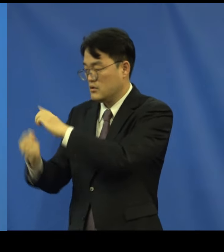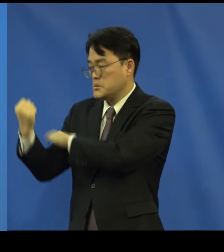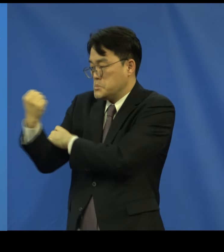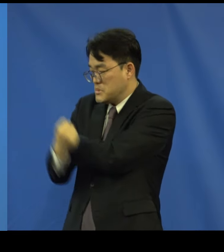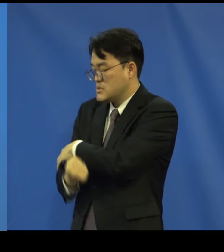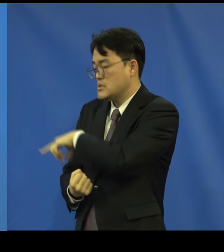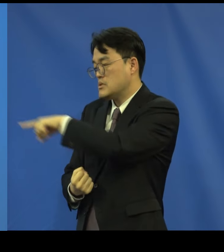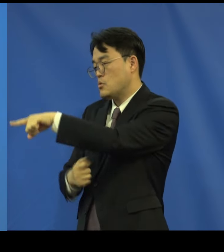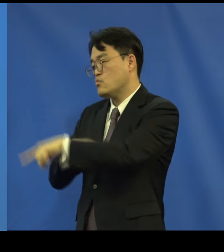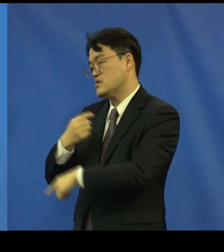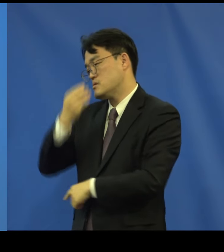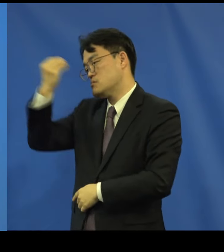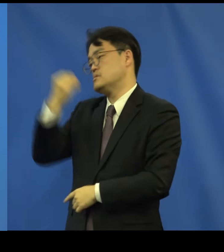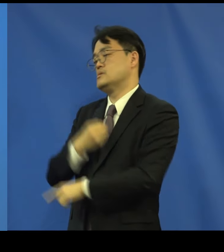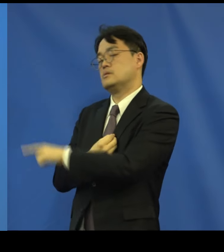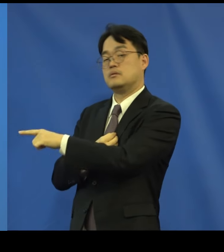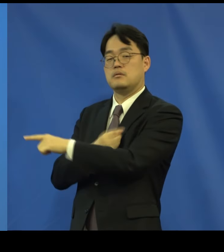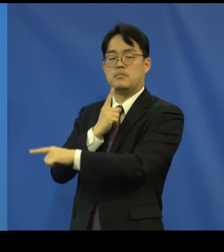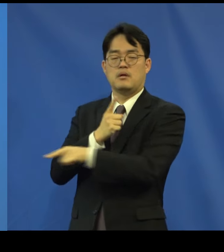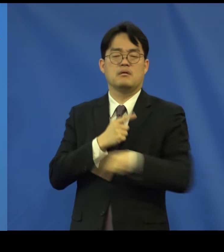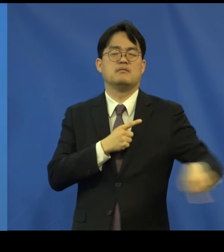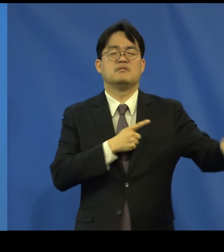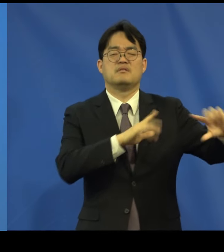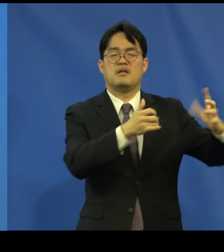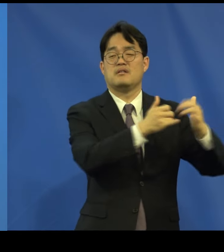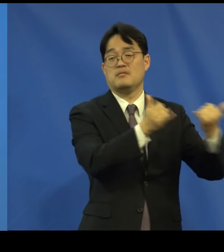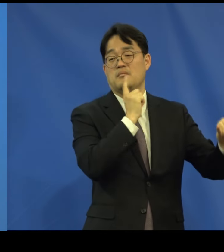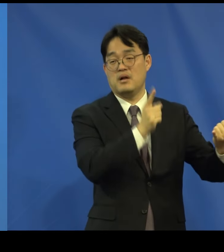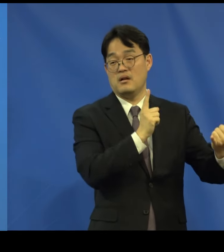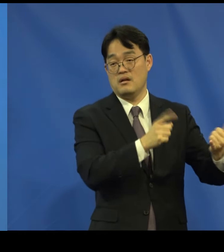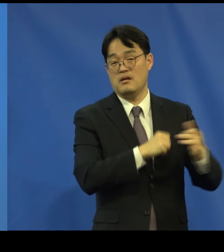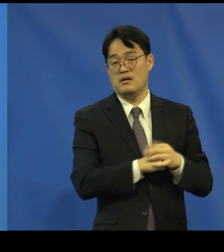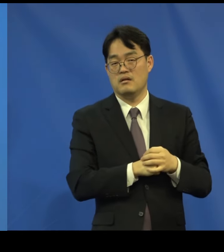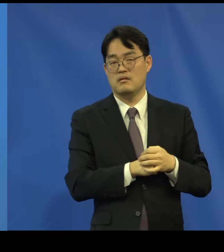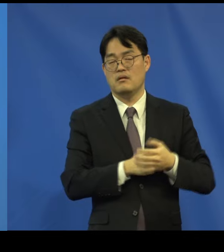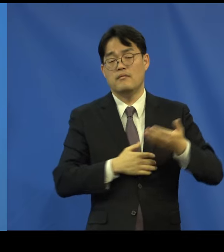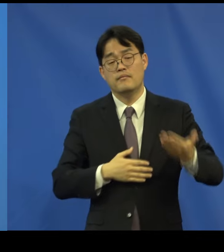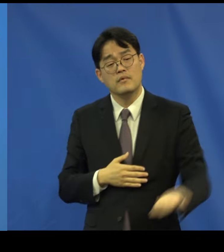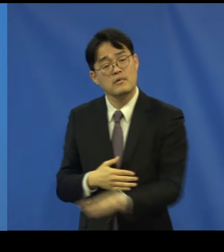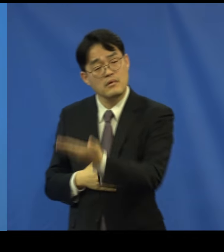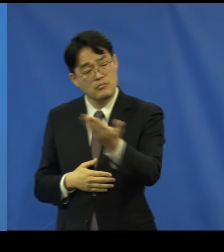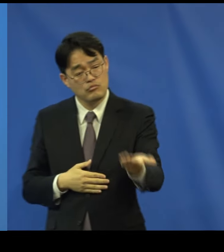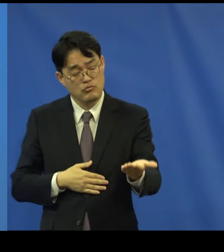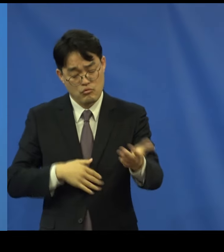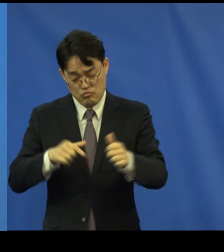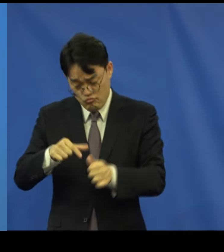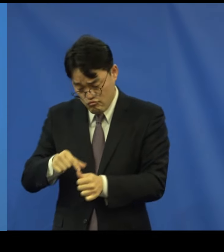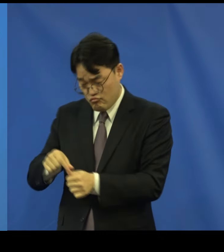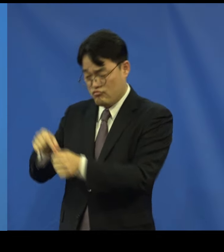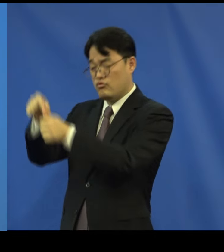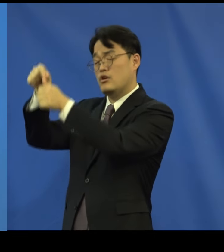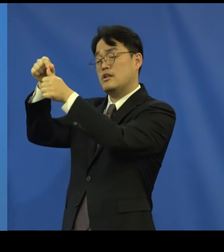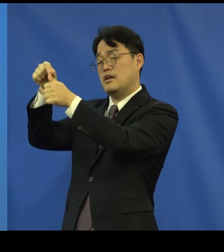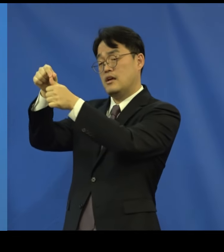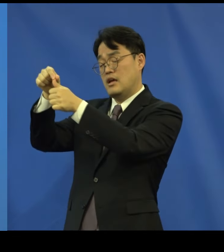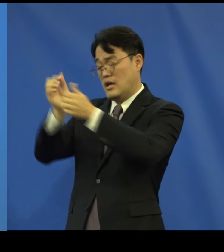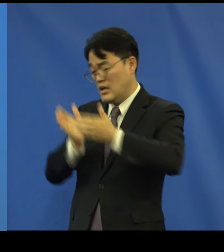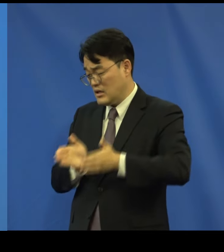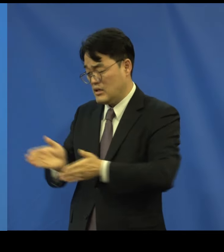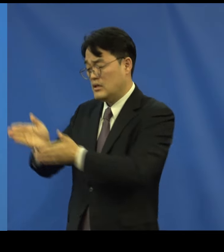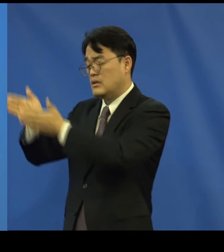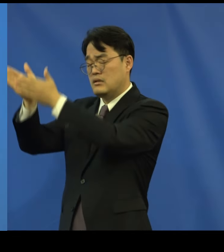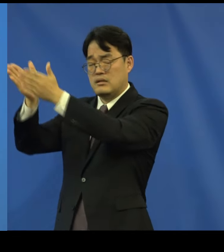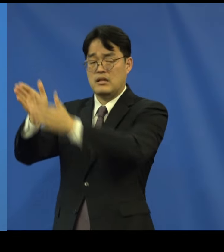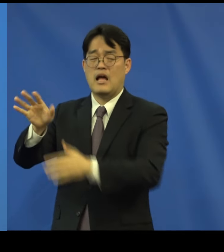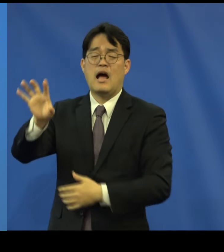아니라 구원이 중요해요. 사람들에게 듣기 좋은 말이 아니라 구원의 길을 알려줘야 합니다. 구원은